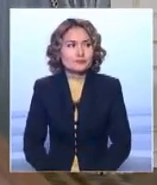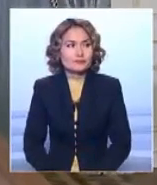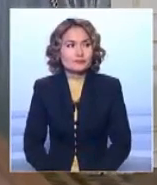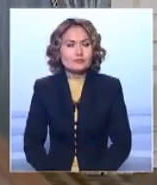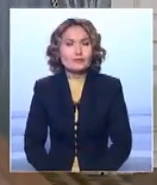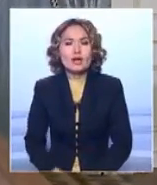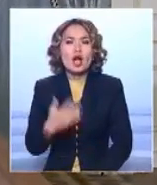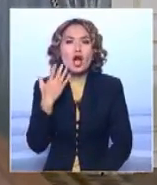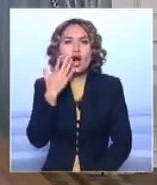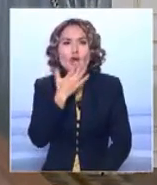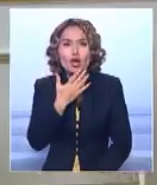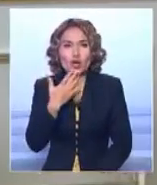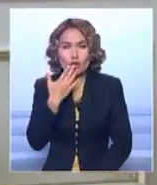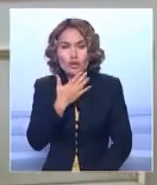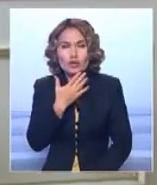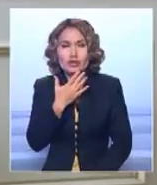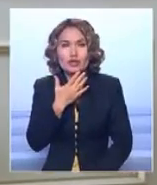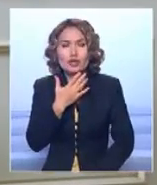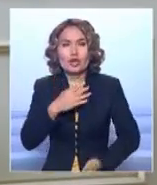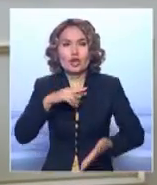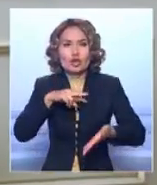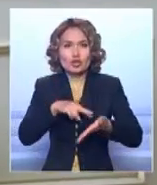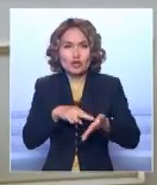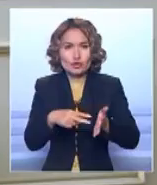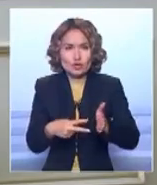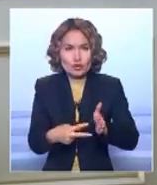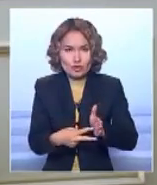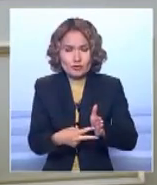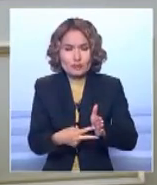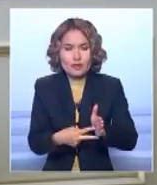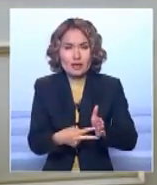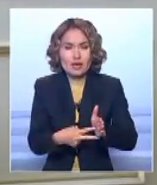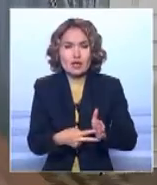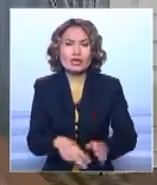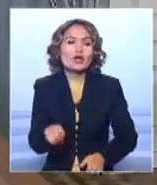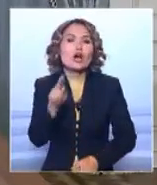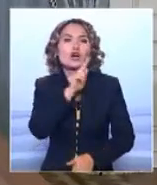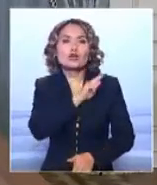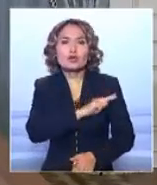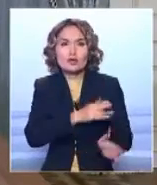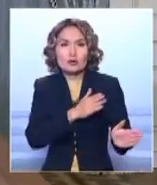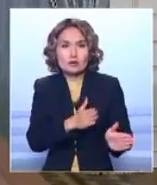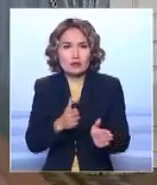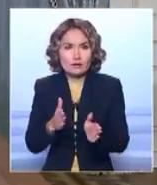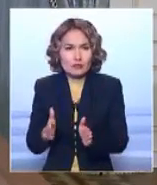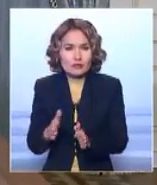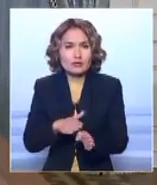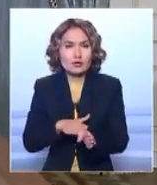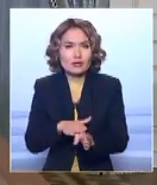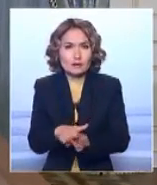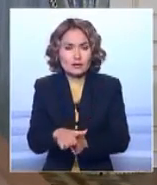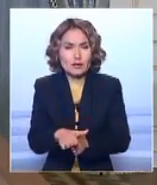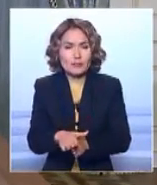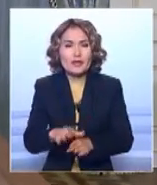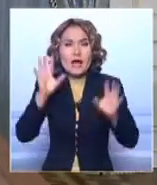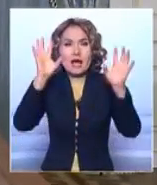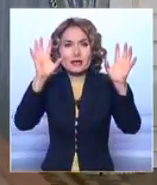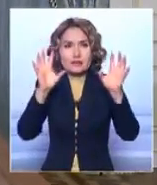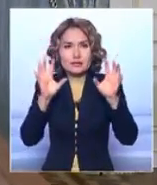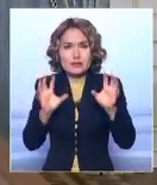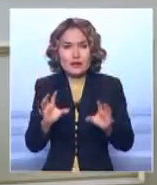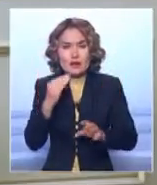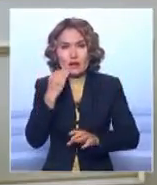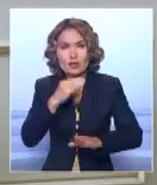Ұлт жоспарының 5 реформаның 2-ші тармағы заң үстемдігіне арналған болатын. Сол заң үстемдігі бойынша 100